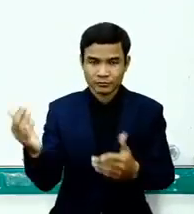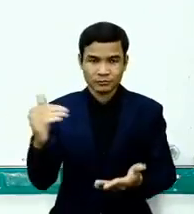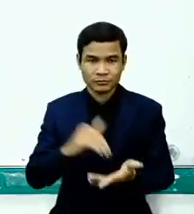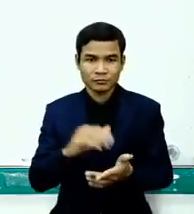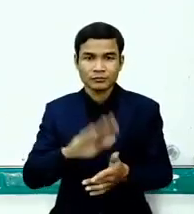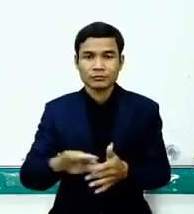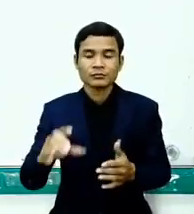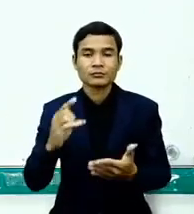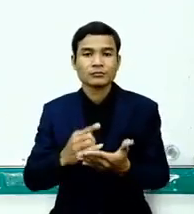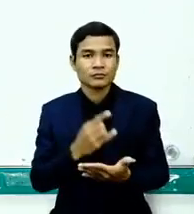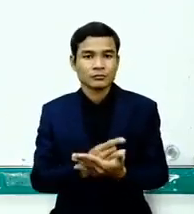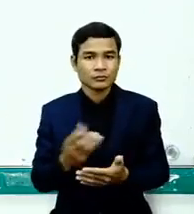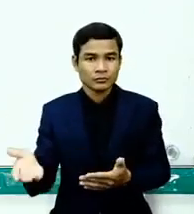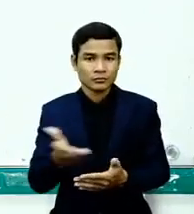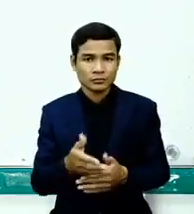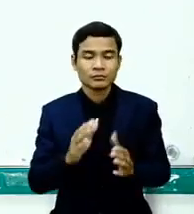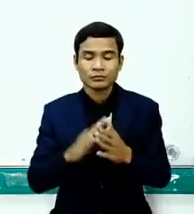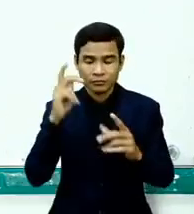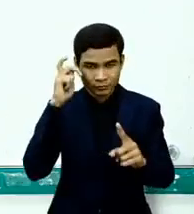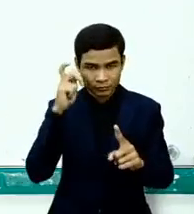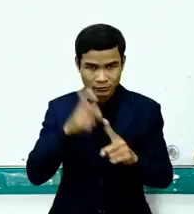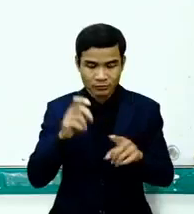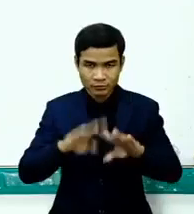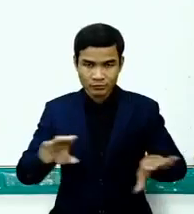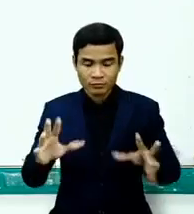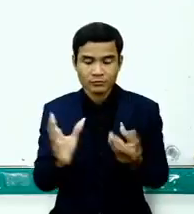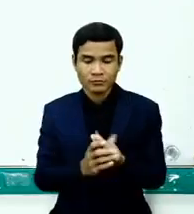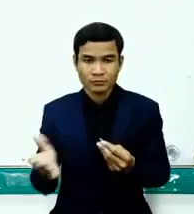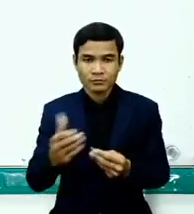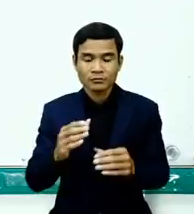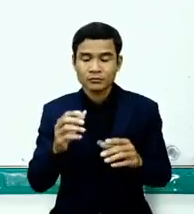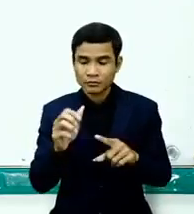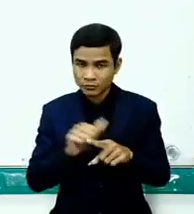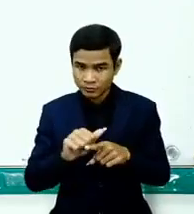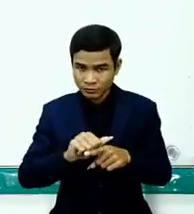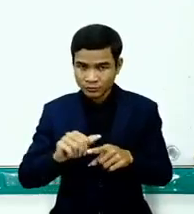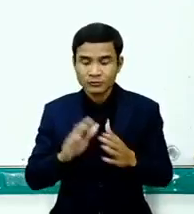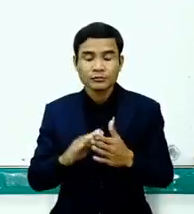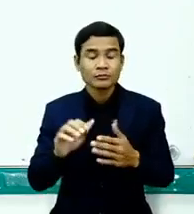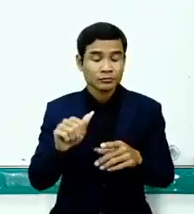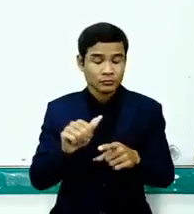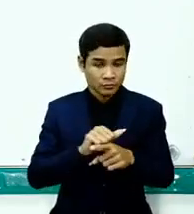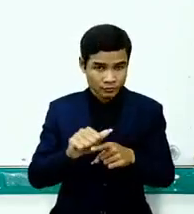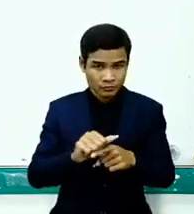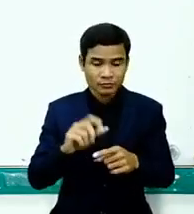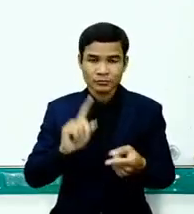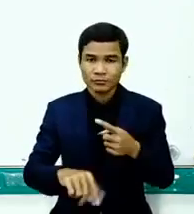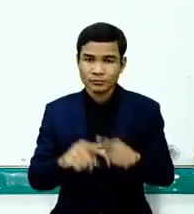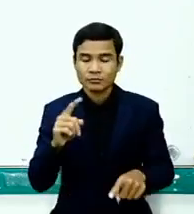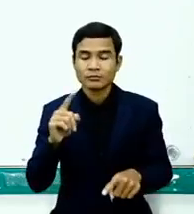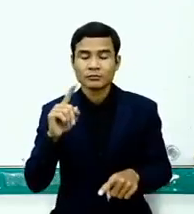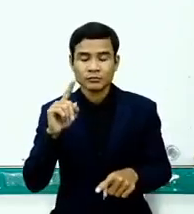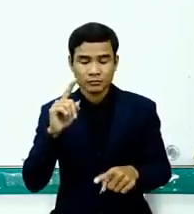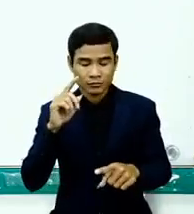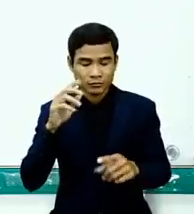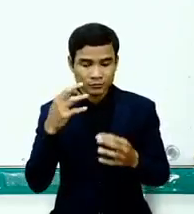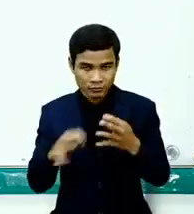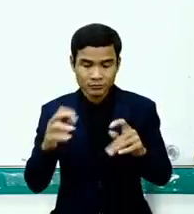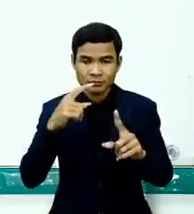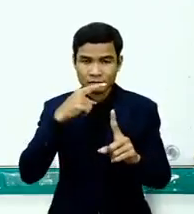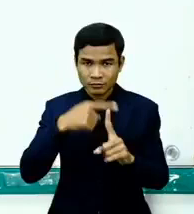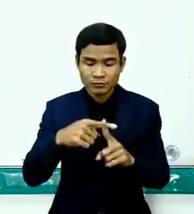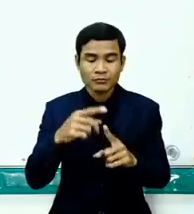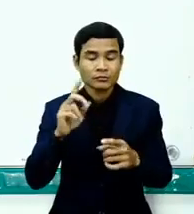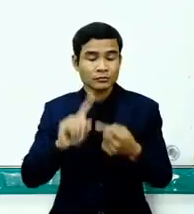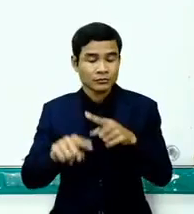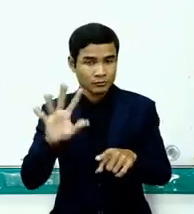ចាសនៅក្នុងមេរៀននេះផងដែរគឺមានកូនបំណងឲ្យសិស្សវឹកហាត់ចាសលំហាត់2វិធីបូកត្រឹម5